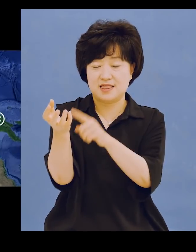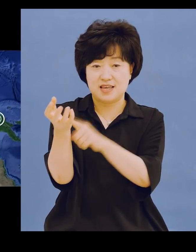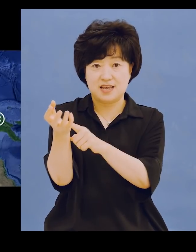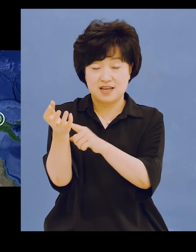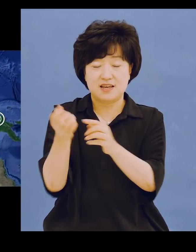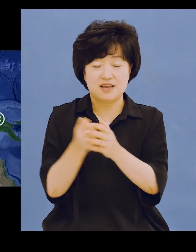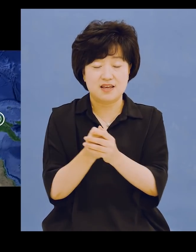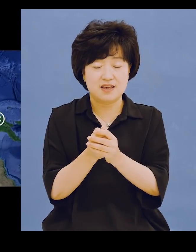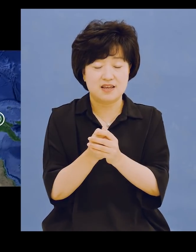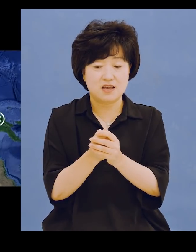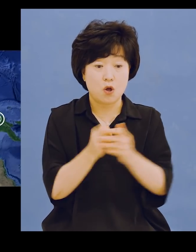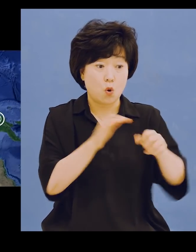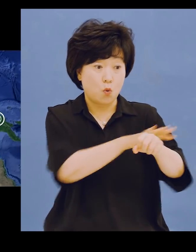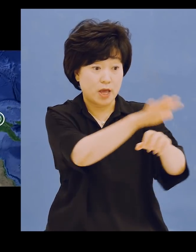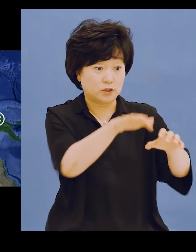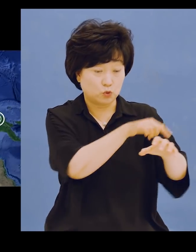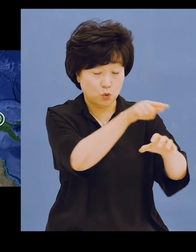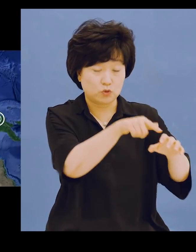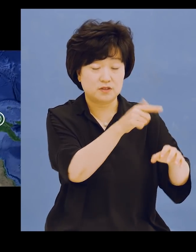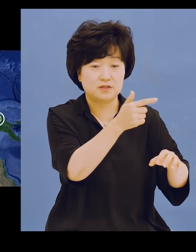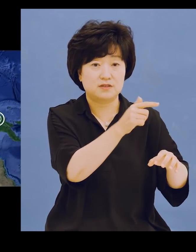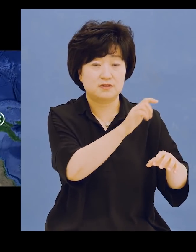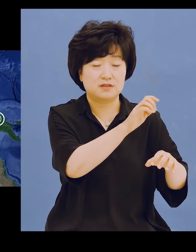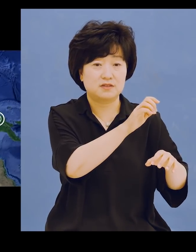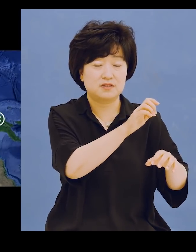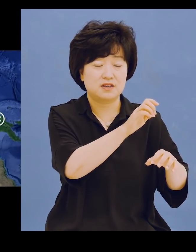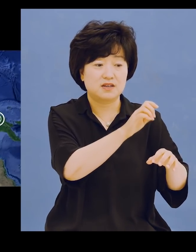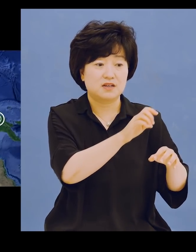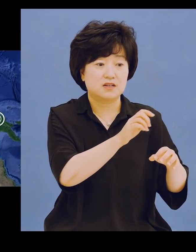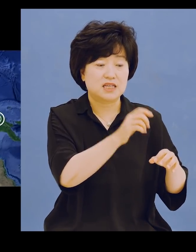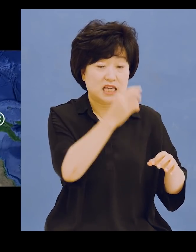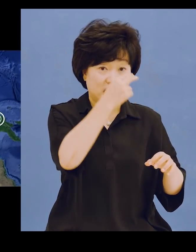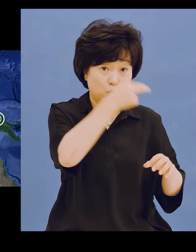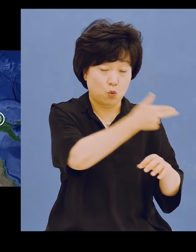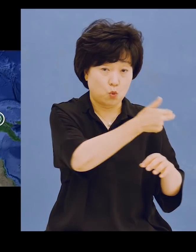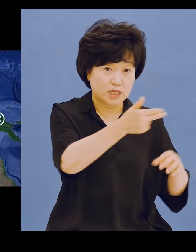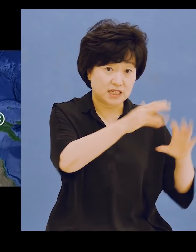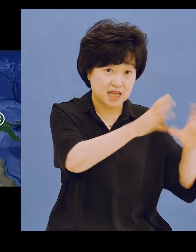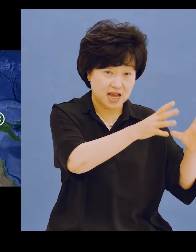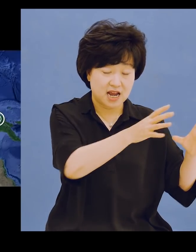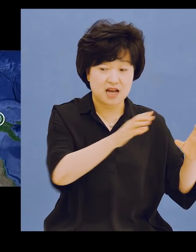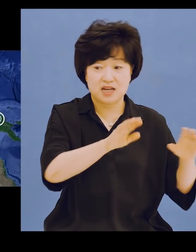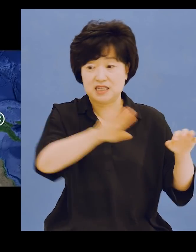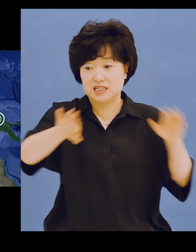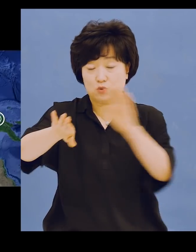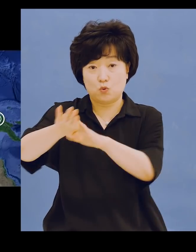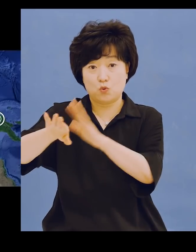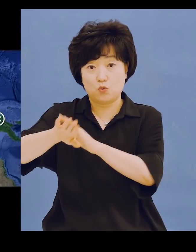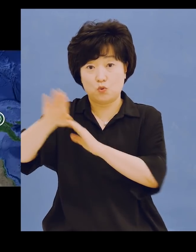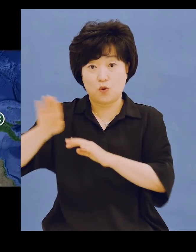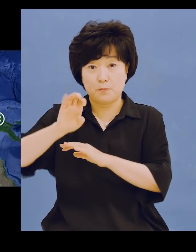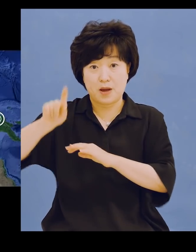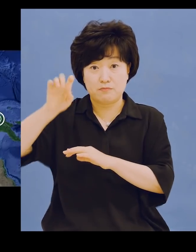오른쪽은 1975년에 독립한 파푸아 누기니라고 하는 나라입니다. 네.